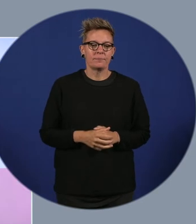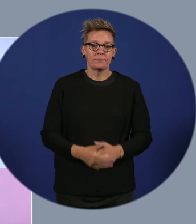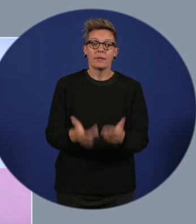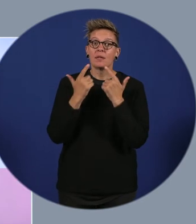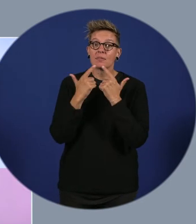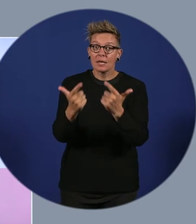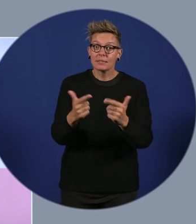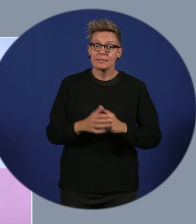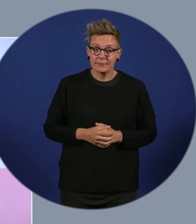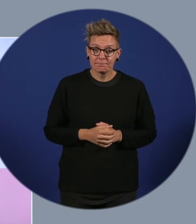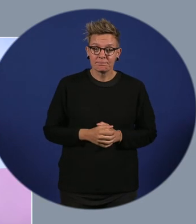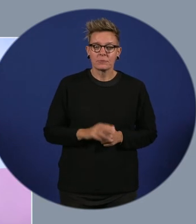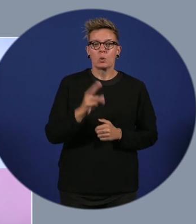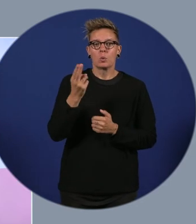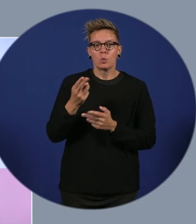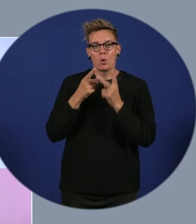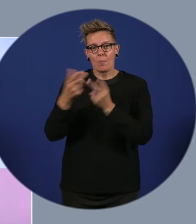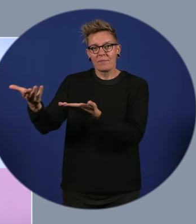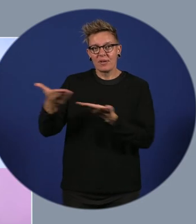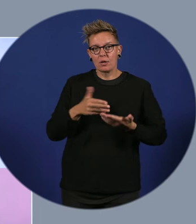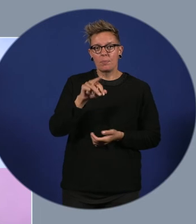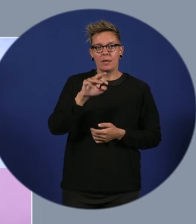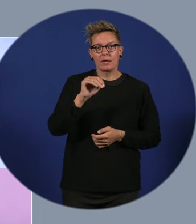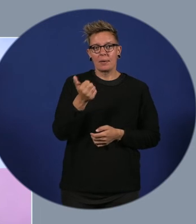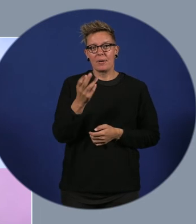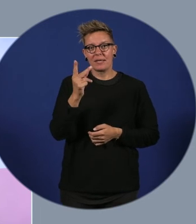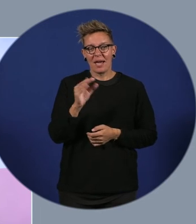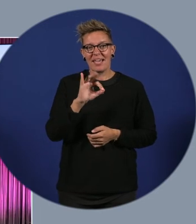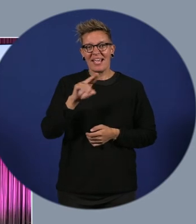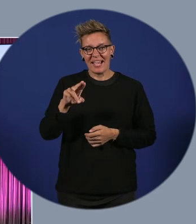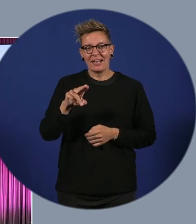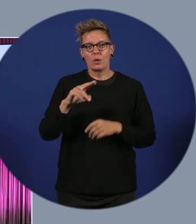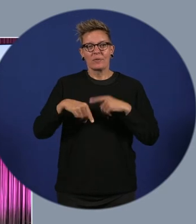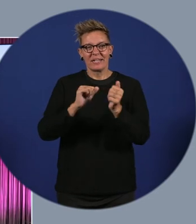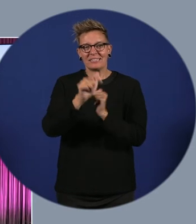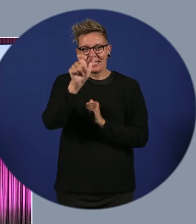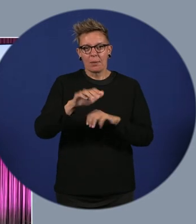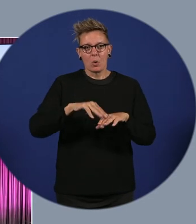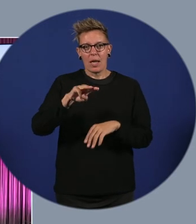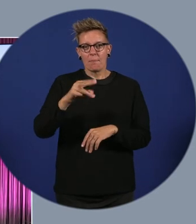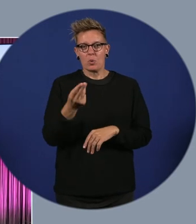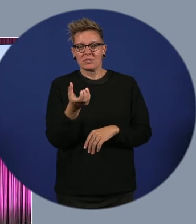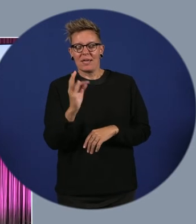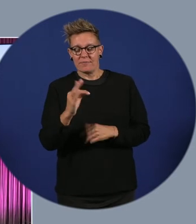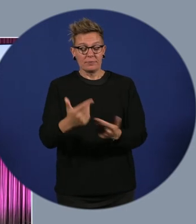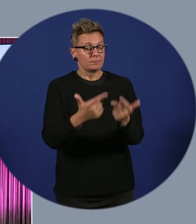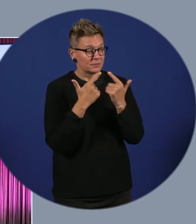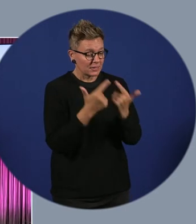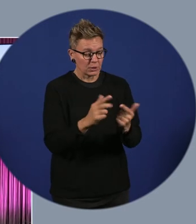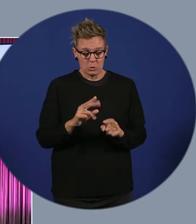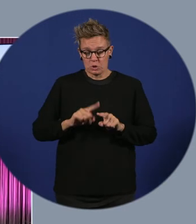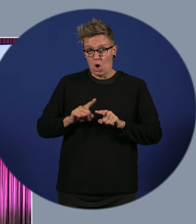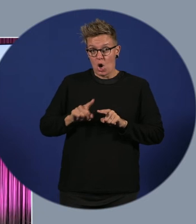Tack för det. Och nu välkomnar jag tillbaka Rebecka Hinn, utvecklingsledare på MUCF. Tack så mycket. Nu är vi slutet